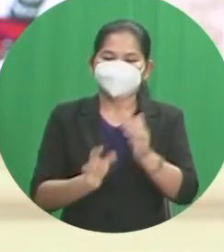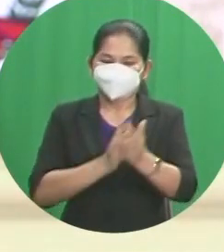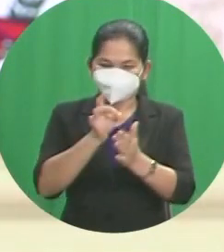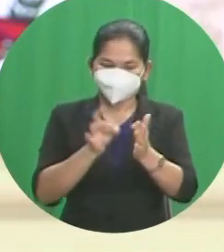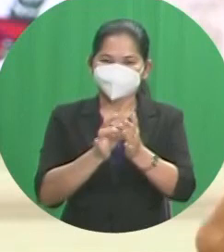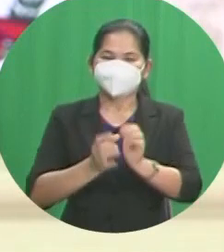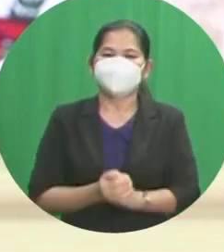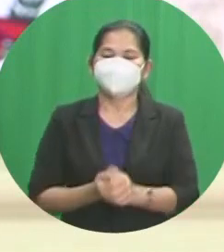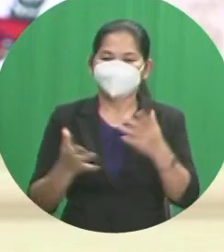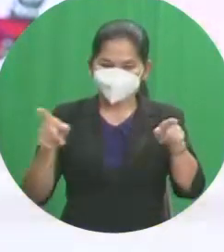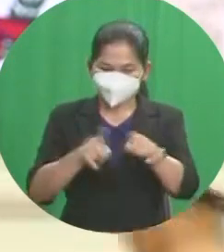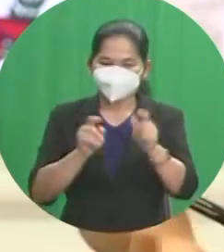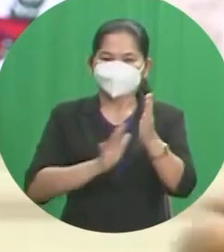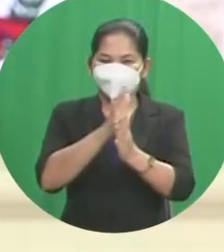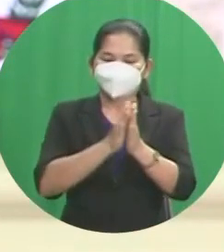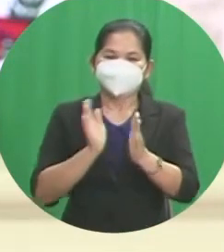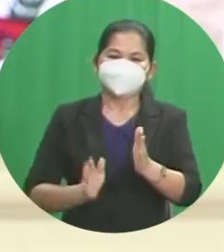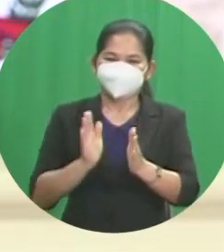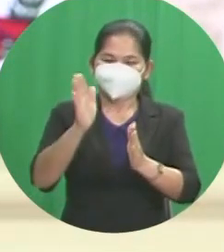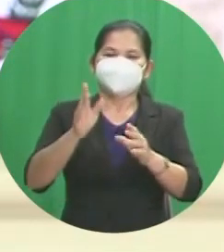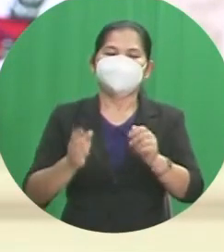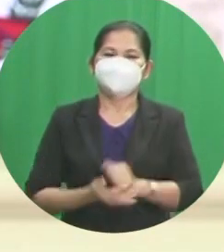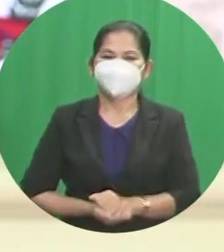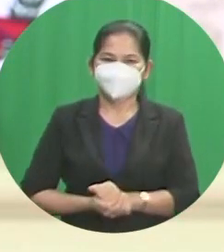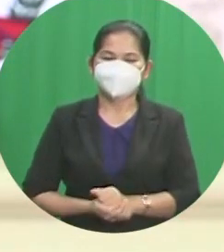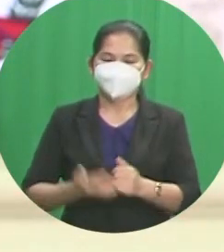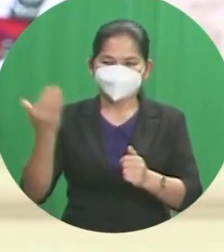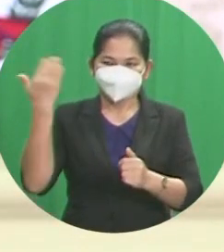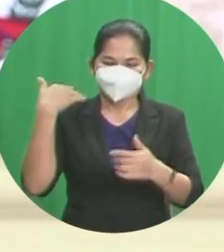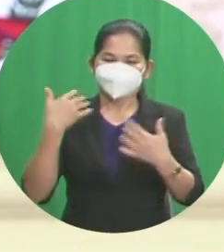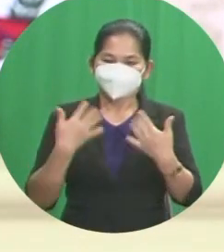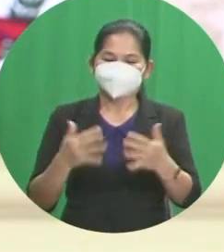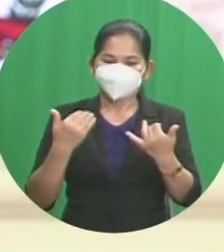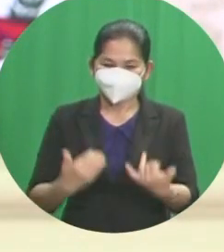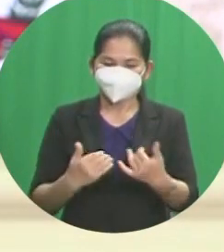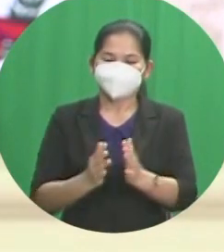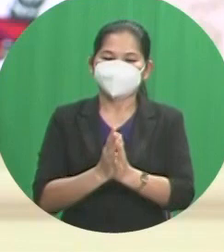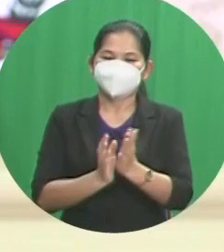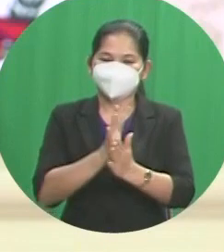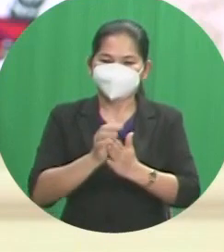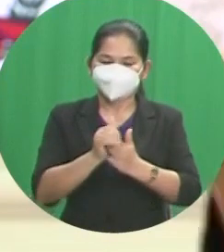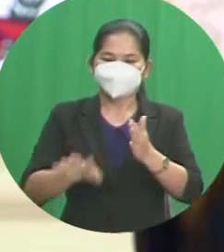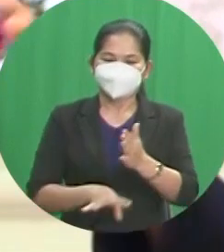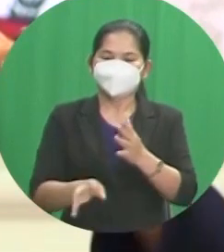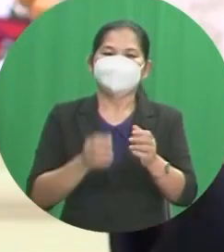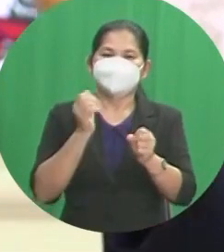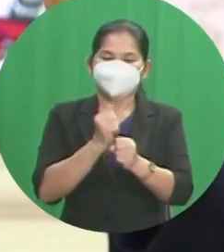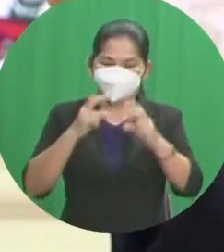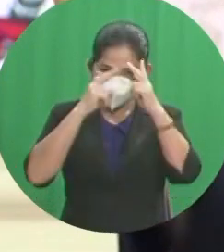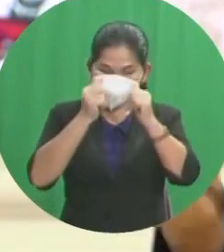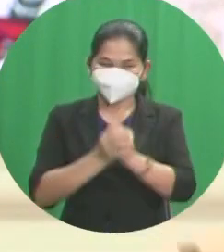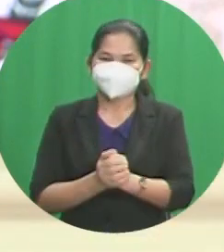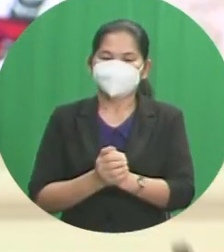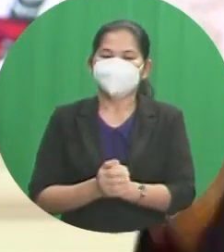លរដ្ឋរបស់ខ្លួនដោយបណ្ដាប្រទេសជឿនលឿននានាដែរសោះកន្លងមកក៏ដូចជាបច្ចុប្បន្នប្រមុខរាជរដ្ឋាភិបាលកម្ពុជាសម្ដេចតេជោហ៊ុន